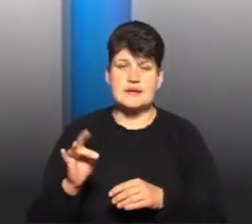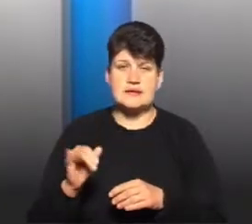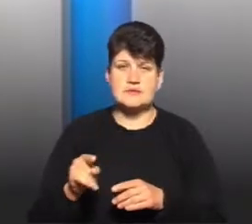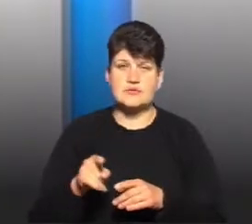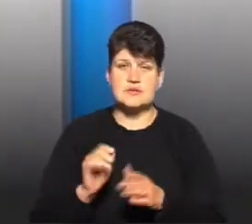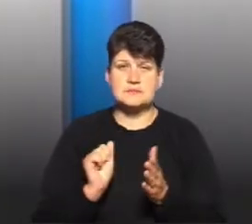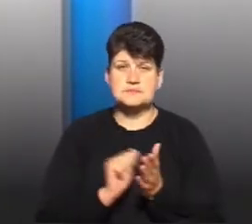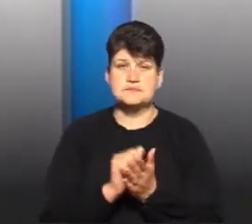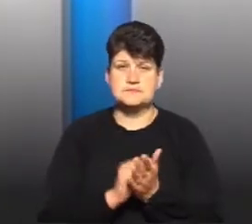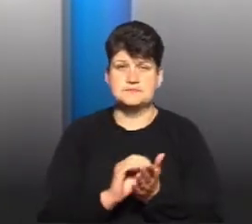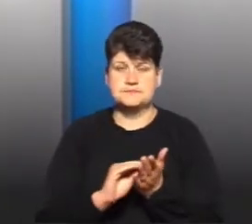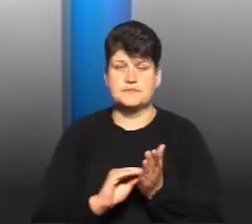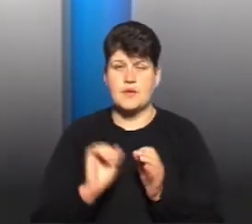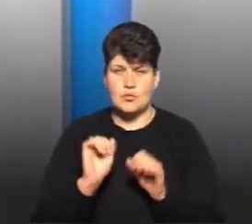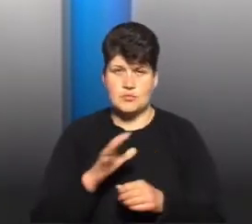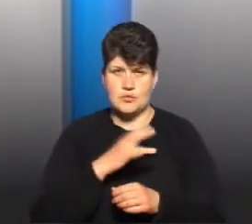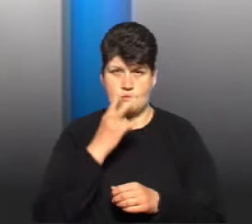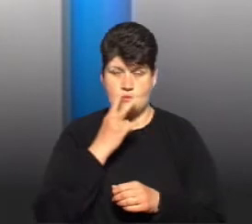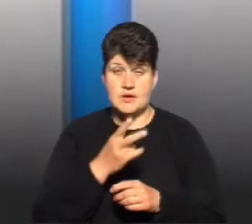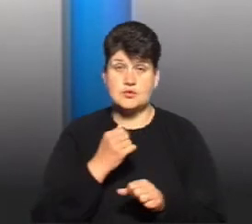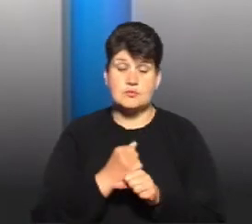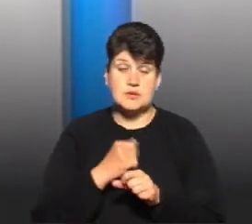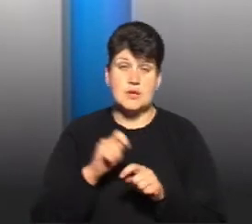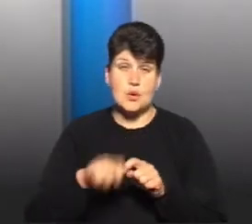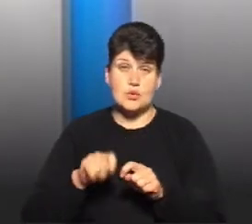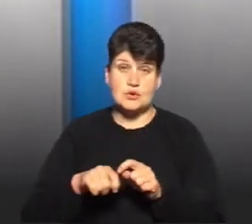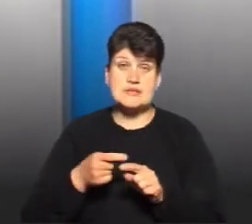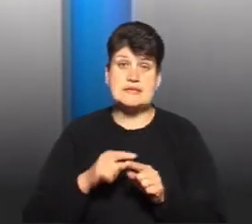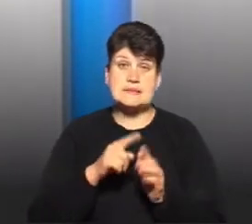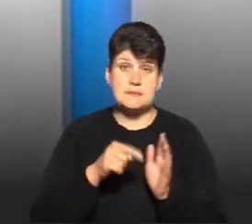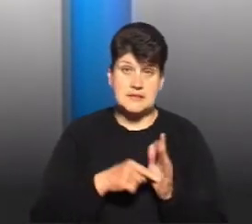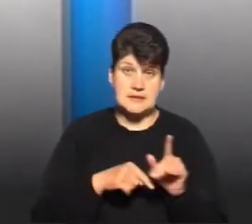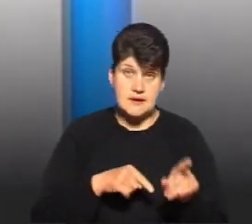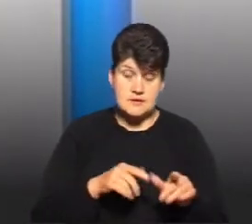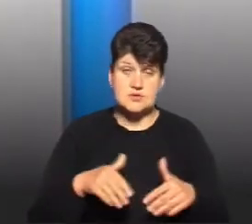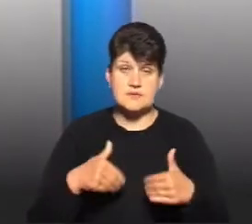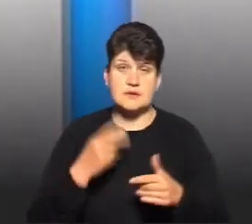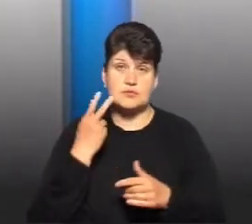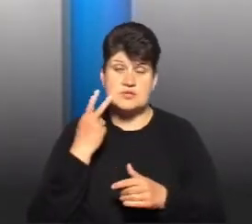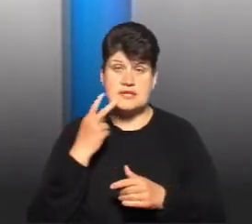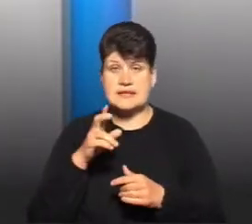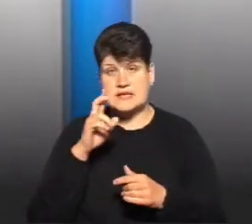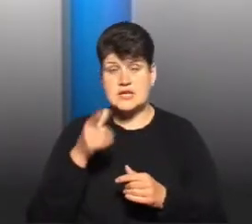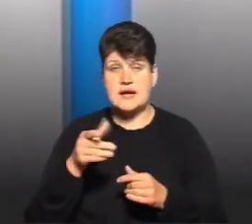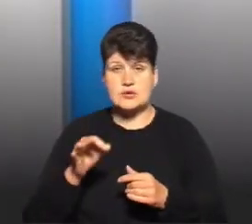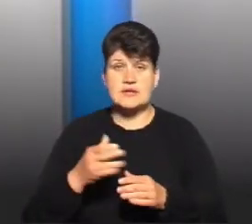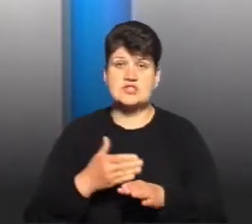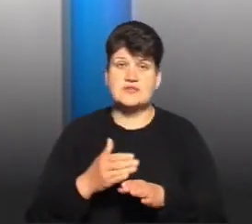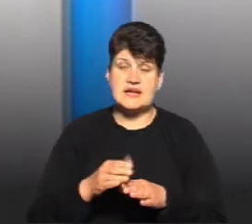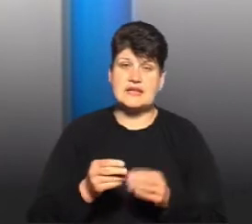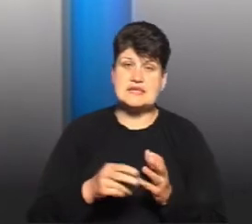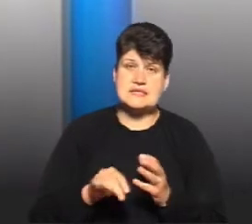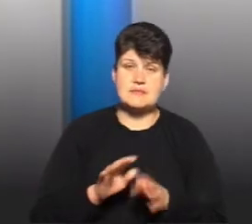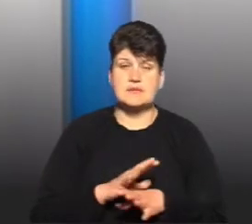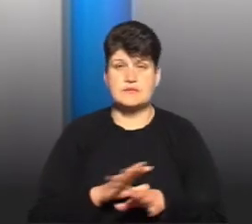можна було побачити. Тобто, якщо здійснювати контроль за таким питанням, чи звертатися постійно в екодарство з запитом, що, чи виділялись землі, чи ні, то можна було